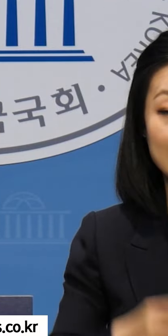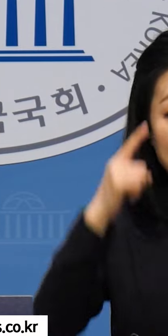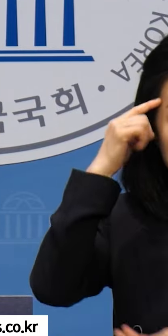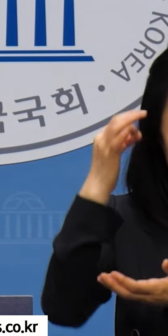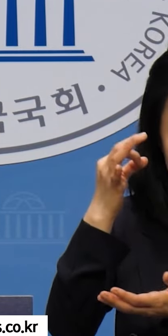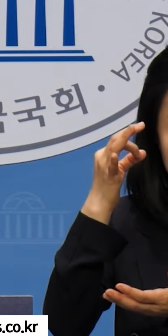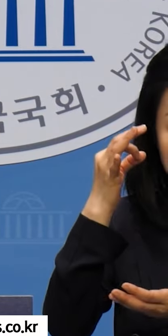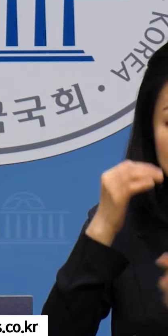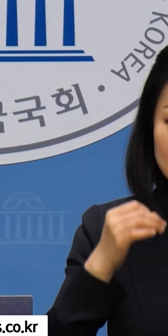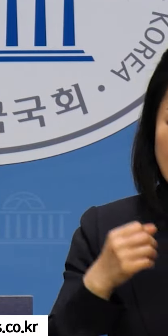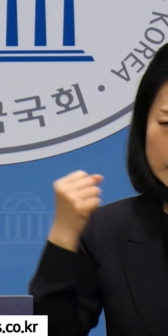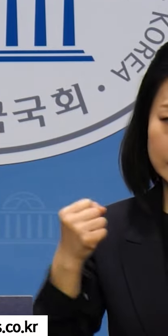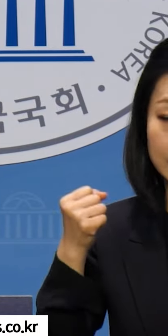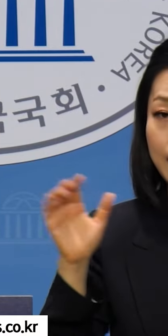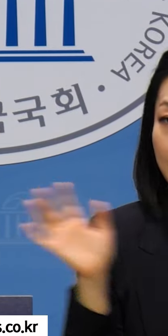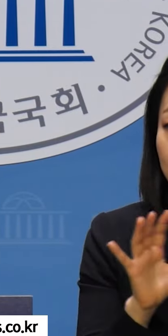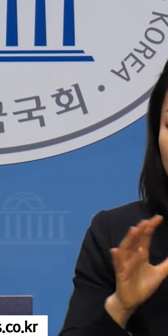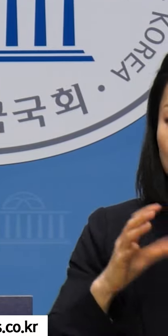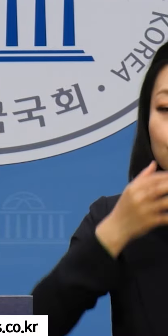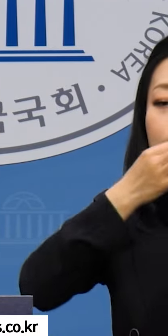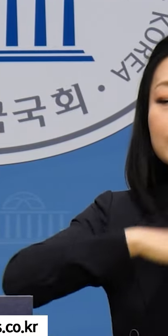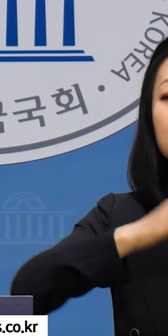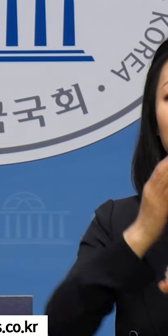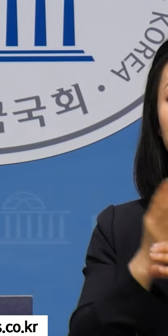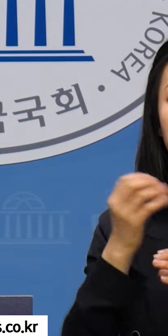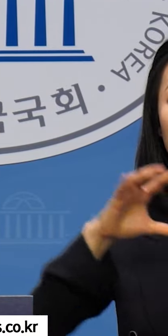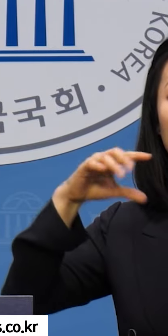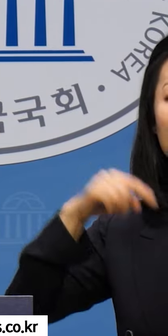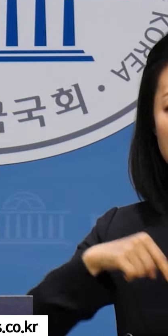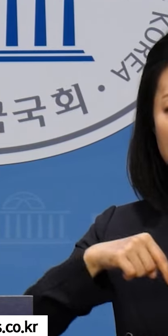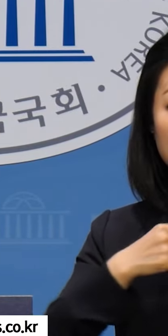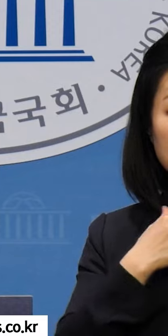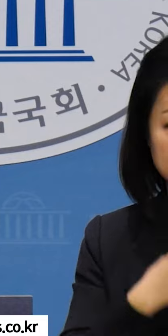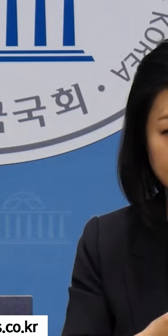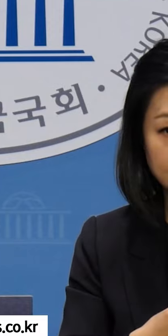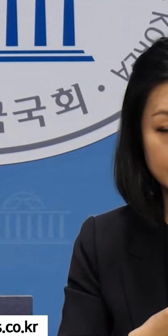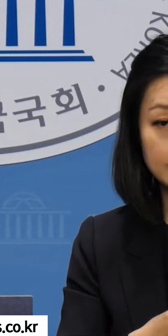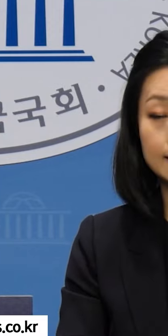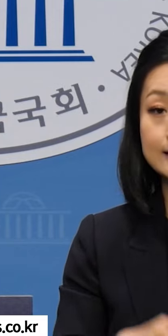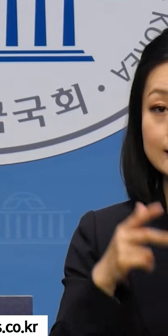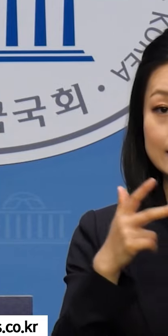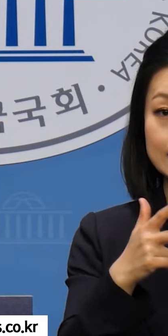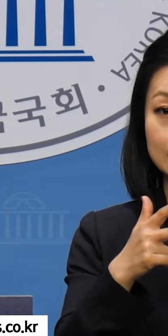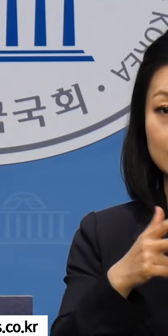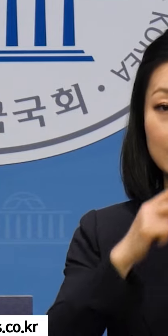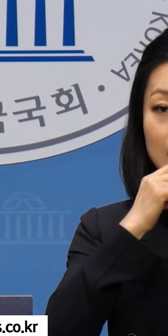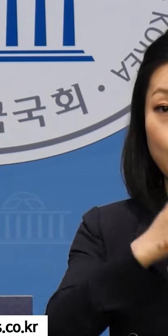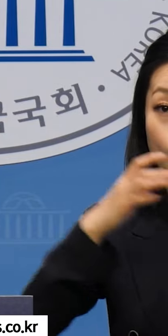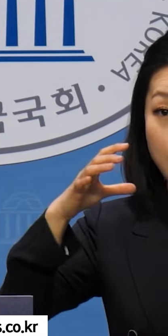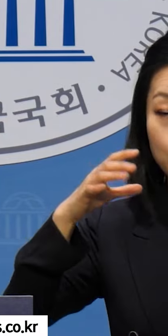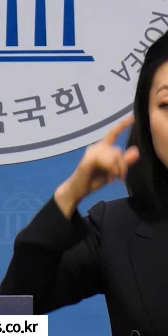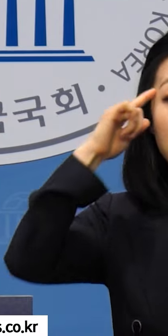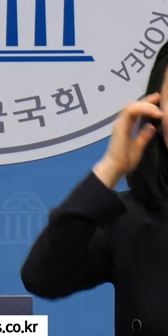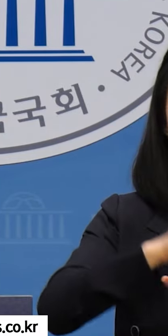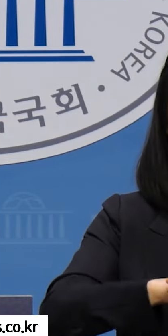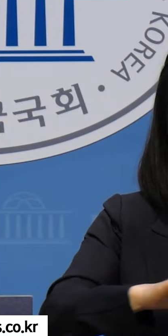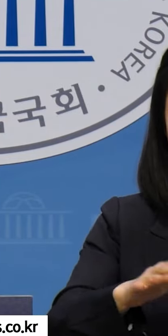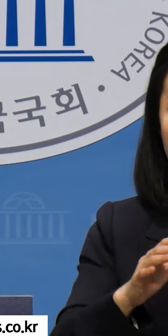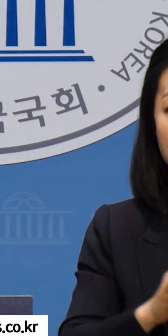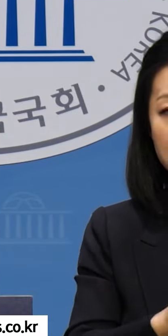이념 외교가 아니라 국익 중심의 외교를 펼치겠습니다 제 7 공화국은 평화공존